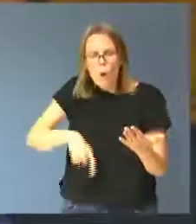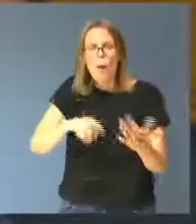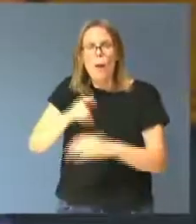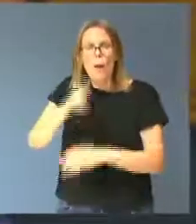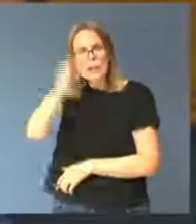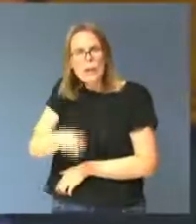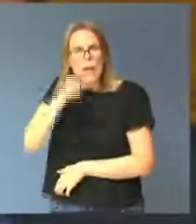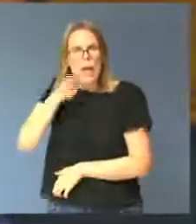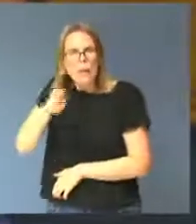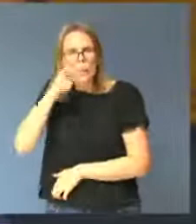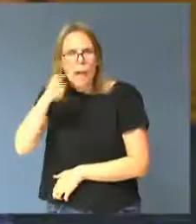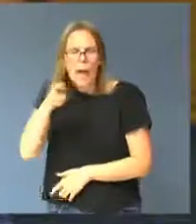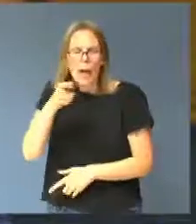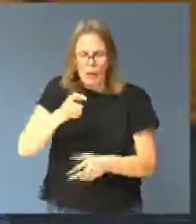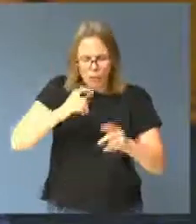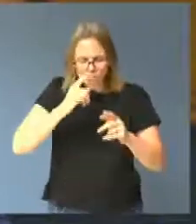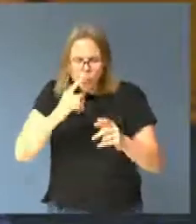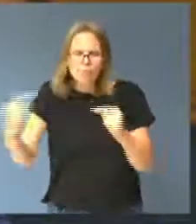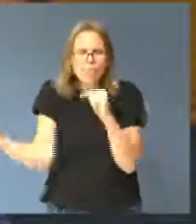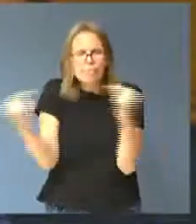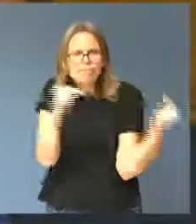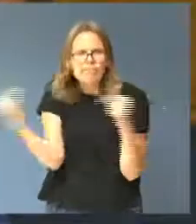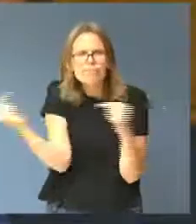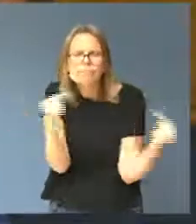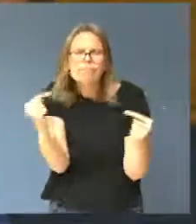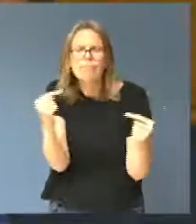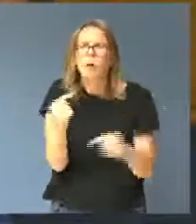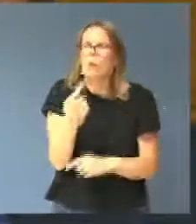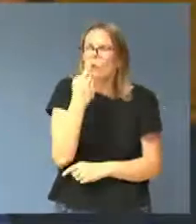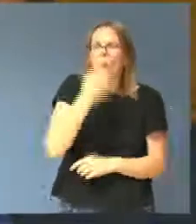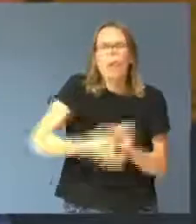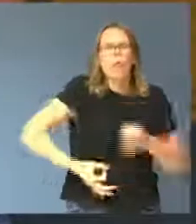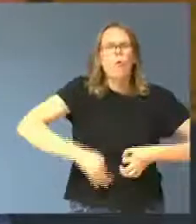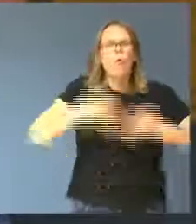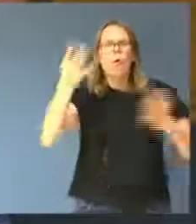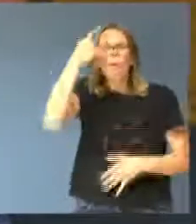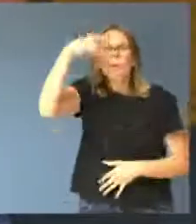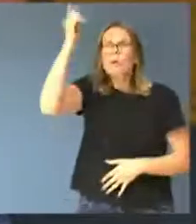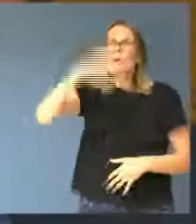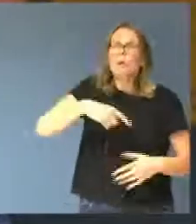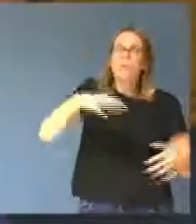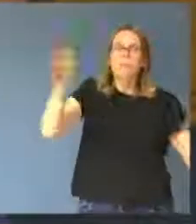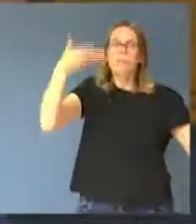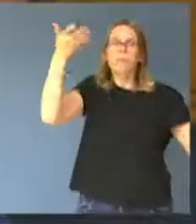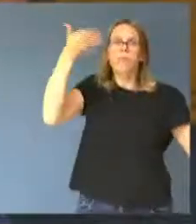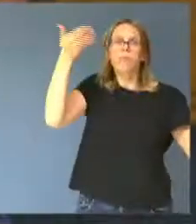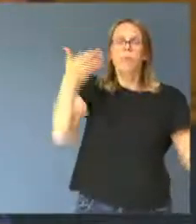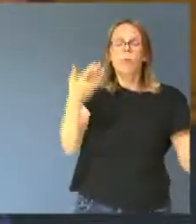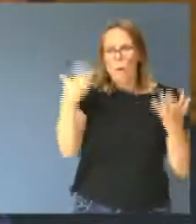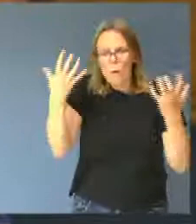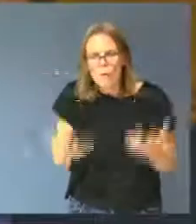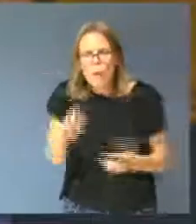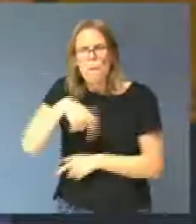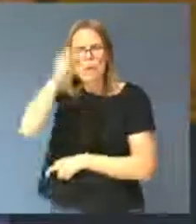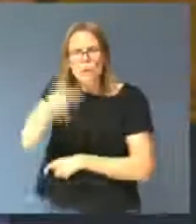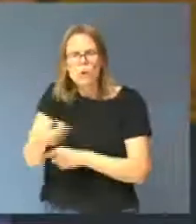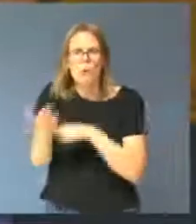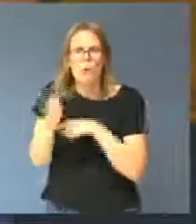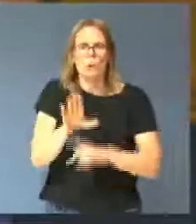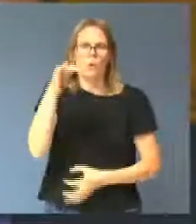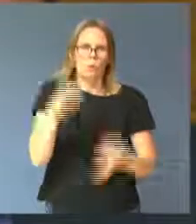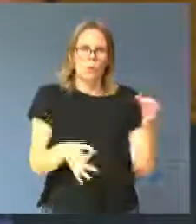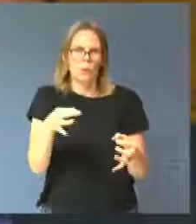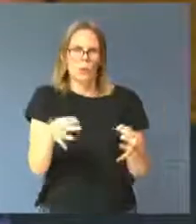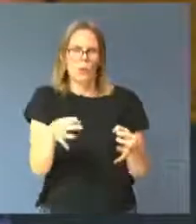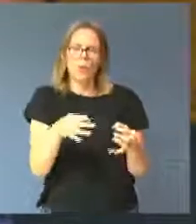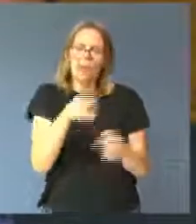d'avoir des positions idéologiques sur le sujet. Ouvrons un débat avec des représentants de la justice, le monde du milieu